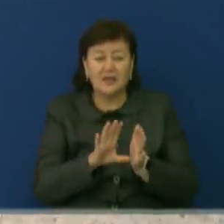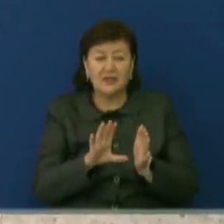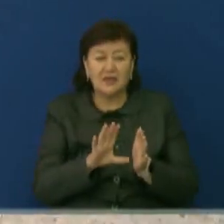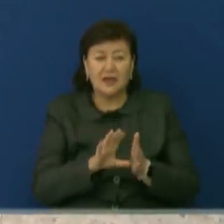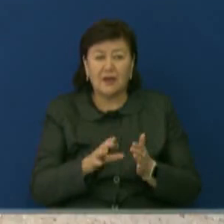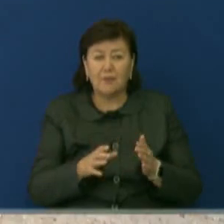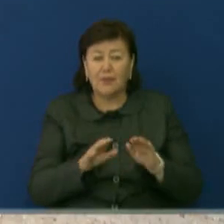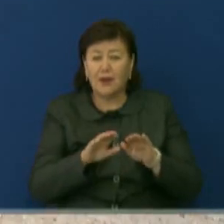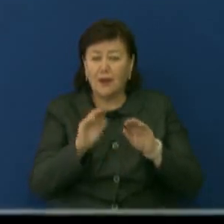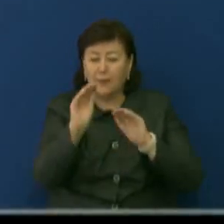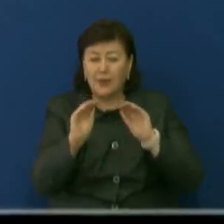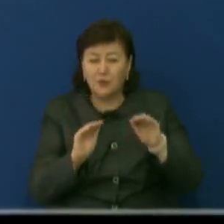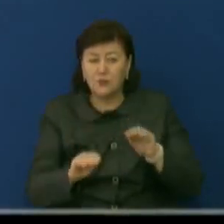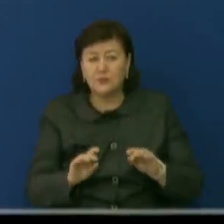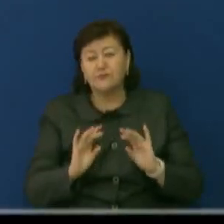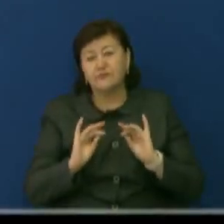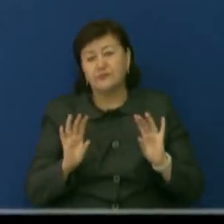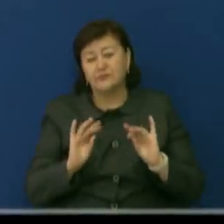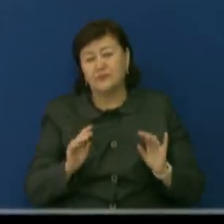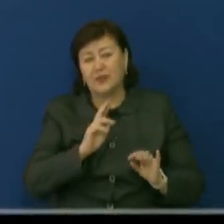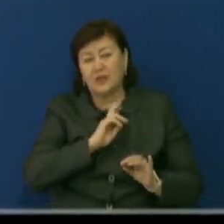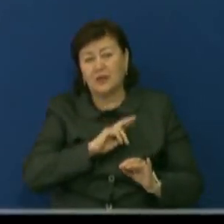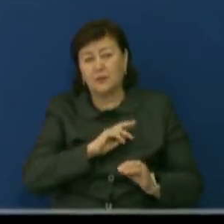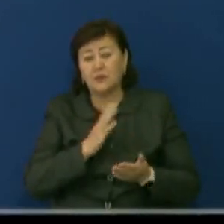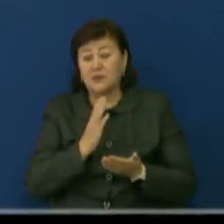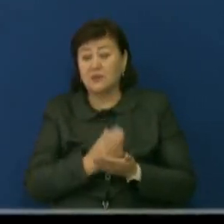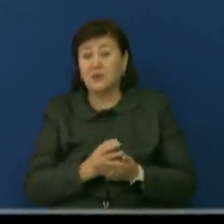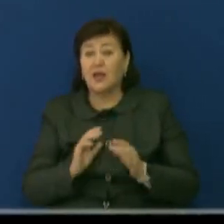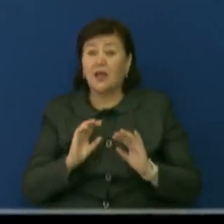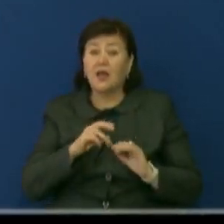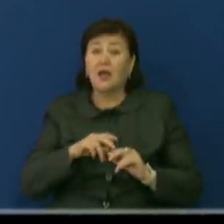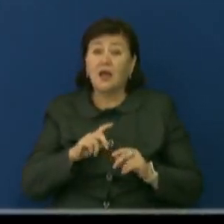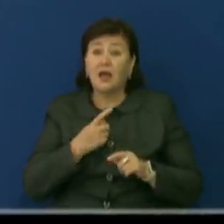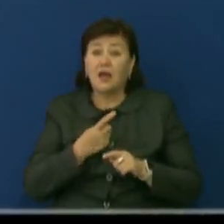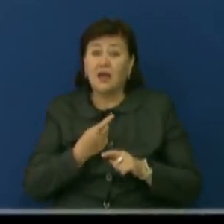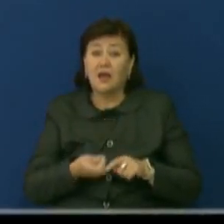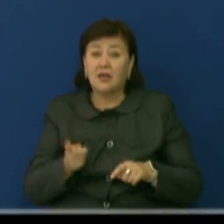пожаров проводится разъяснительная работа среди населения. Особое внимание спасатели уделили